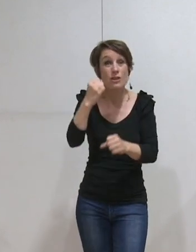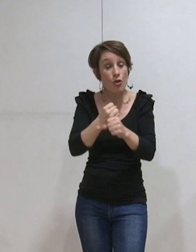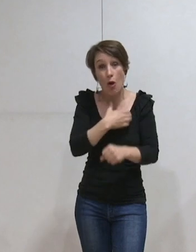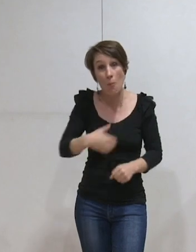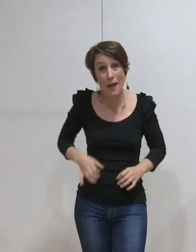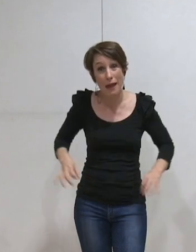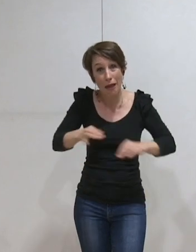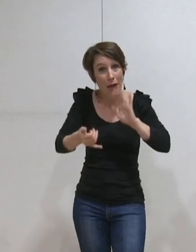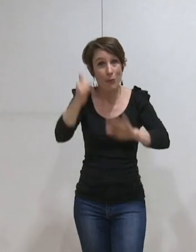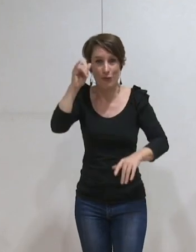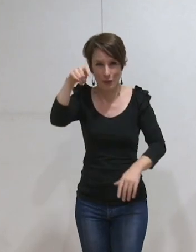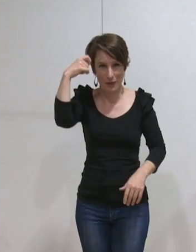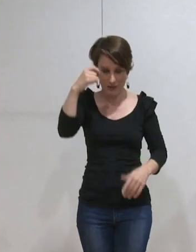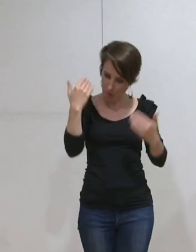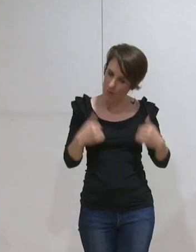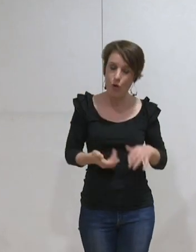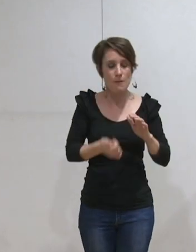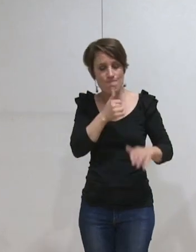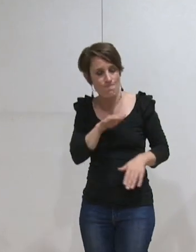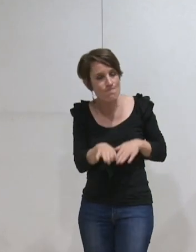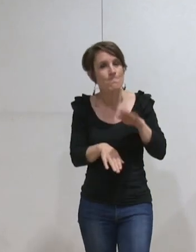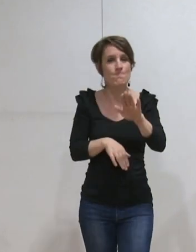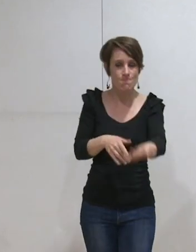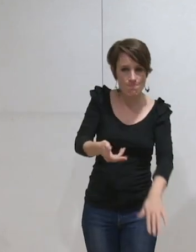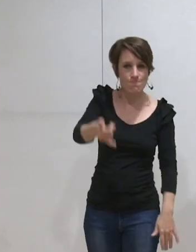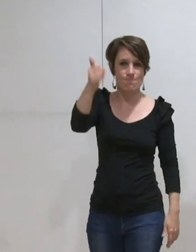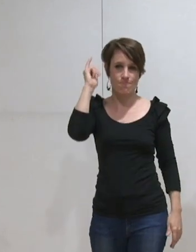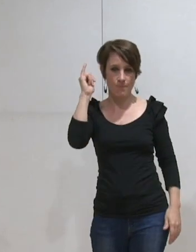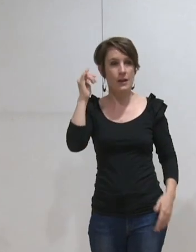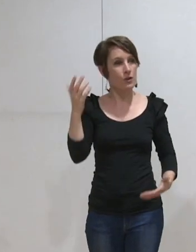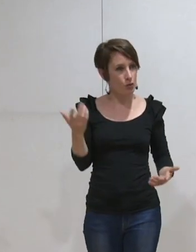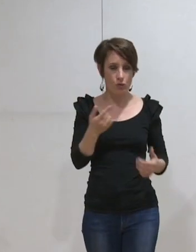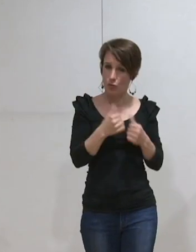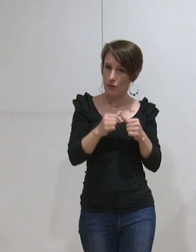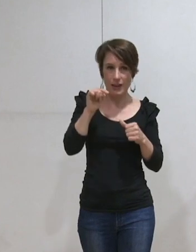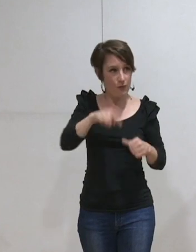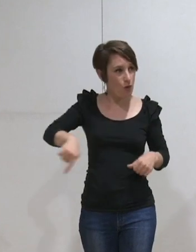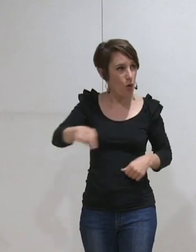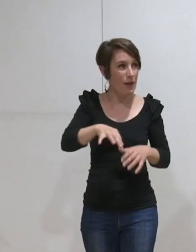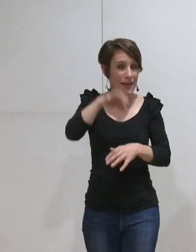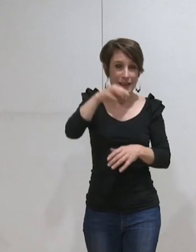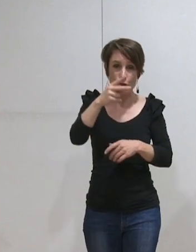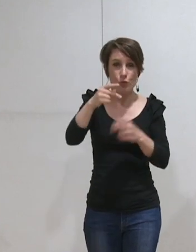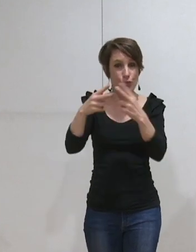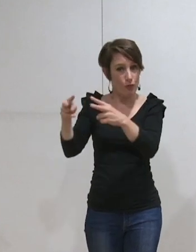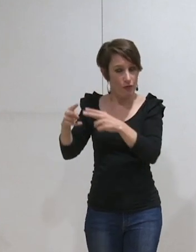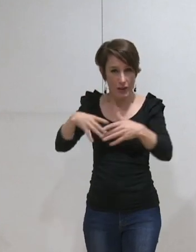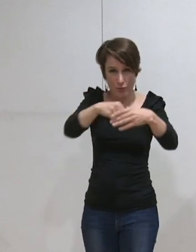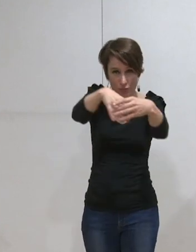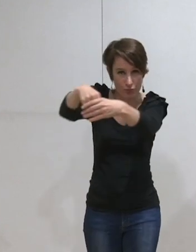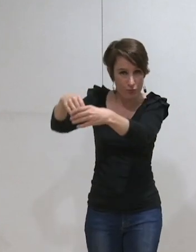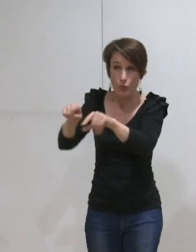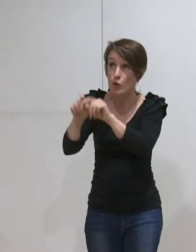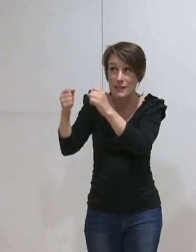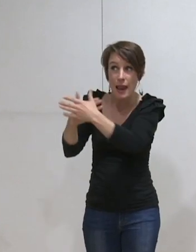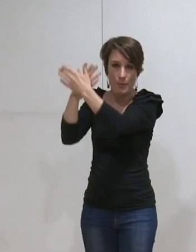faut nous investir mobiliser l'ensemble des élus à la fois les élus de la ville mais également à l'échelle de la métropole car nous savons qu'il y a là